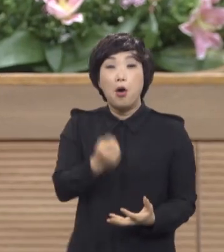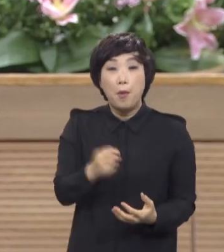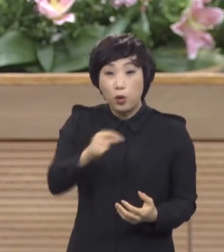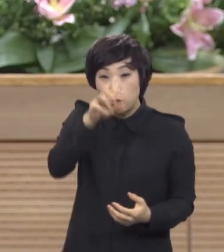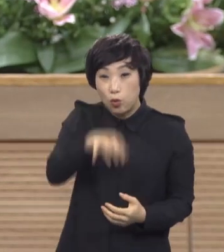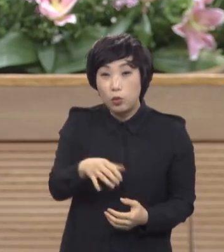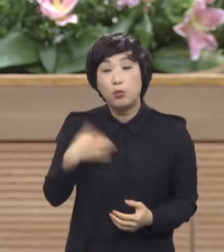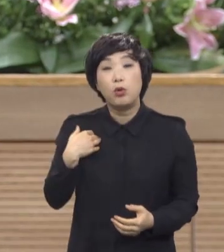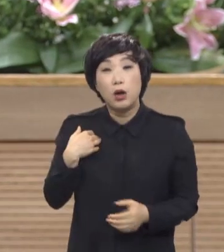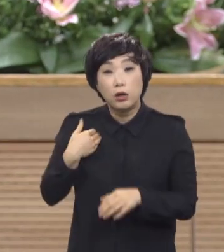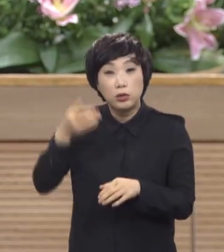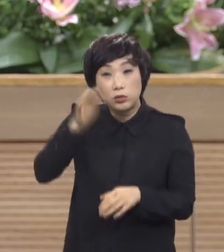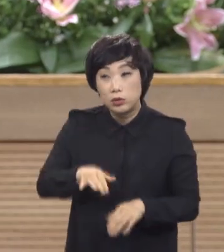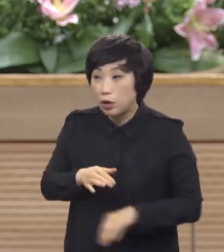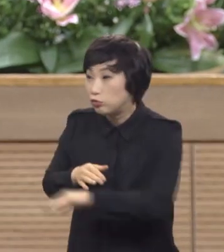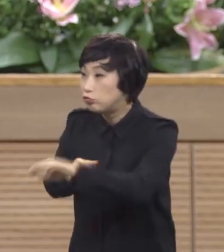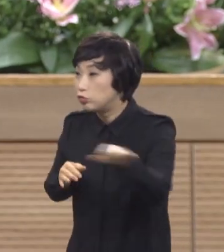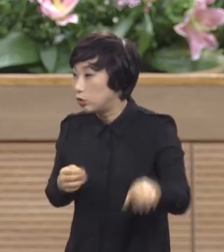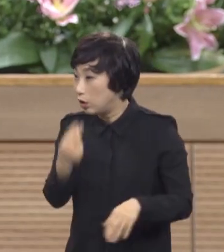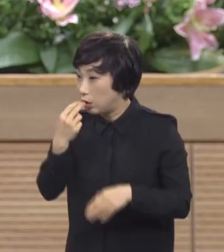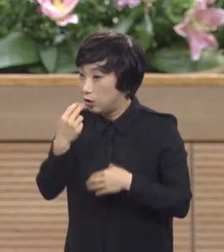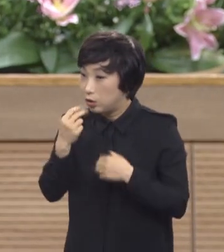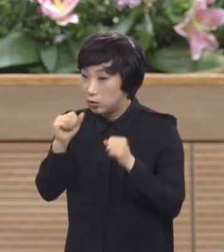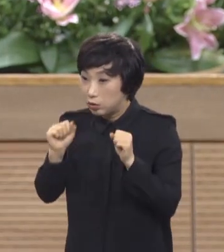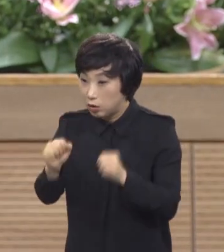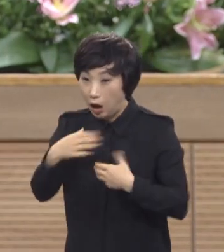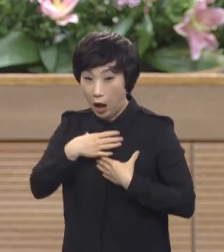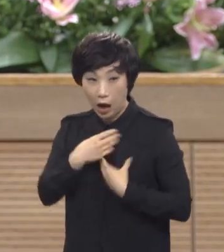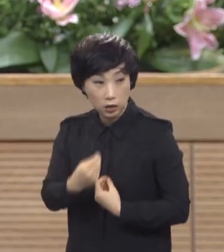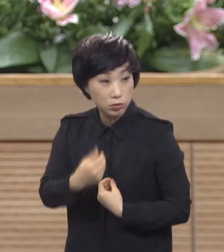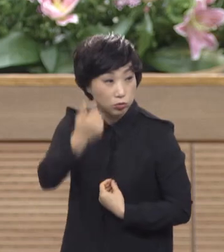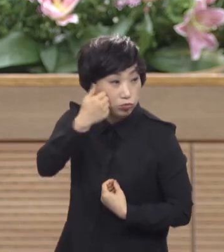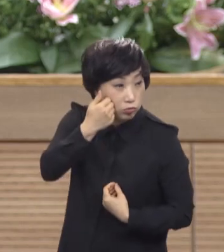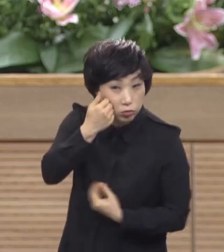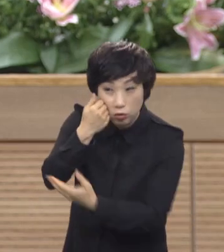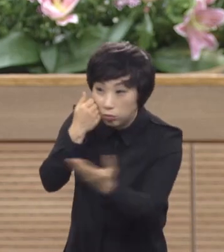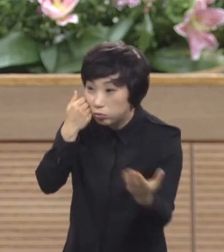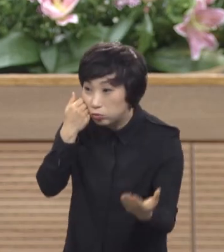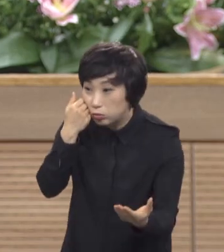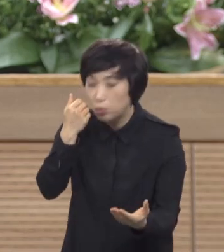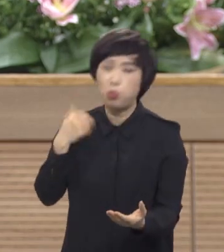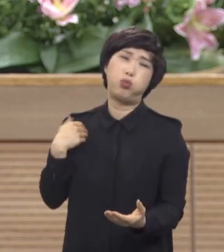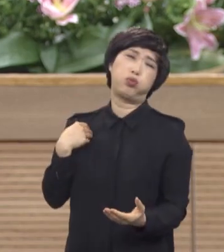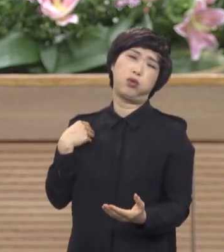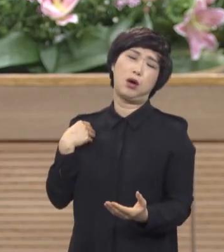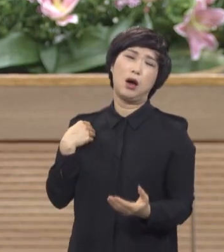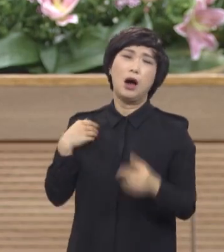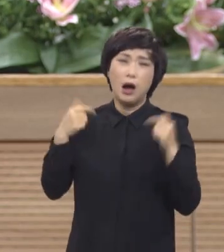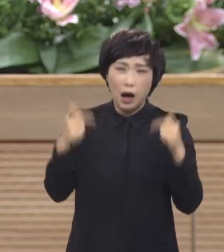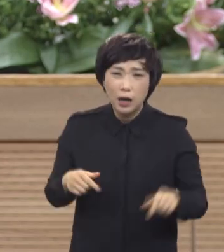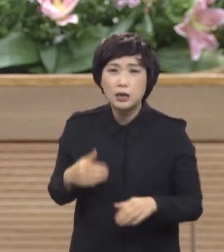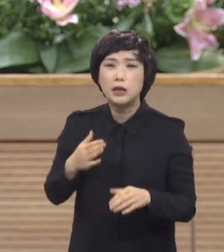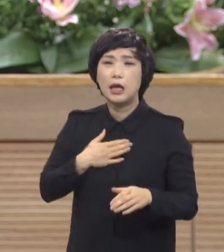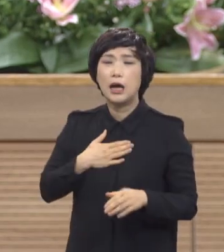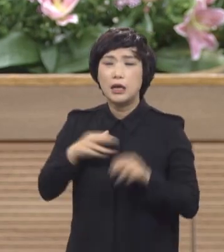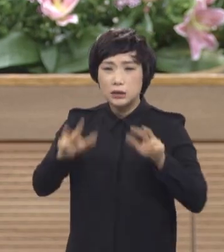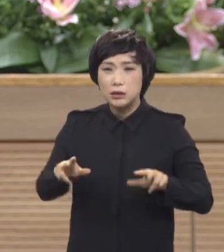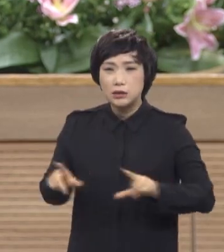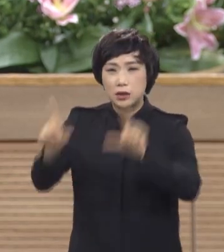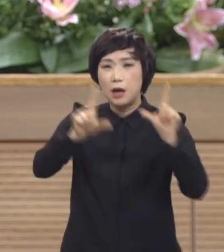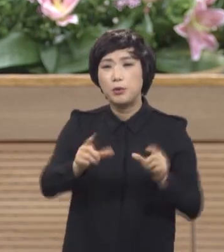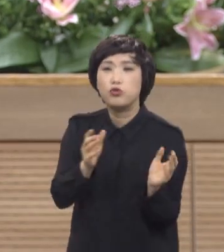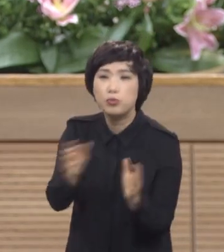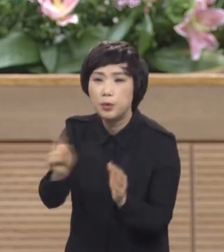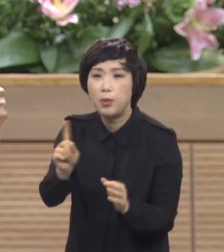우리 목숨이 누구도 살아있다고 장담할 수 있겠느냐 우린 항상 내가 삶의 준비가